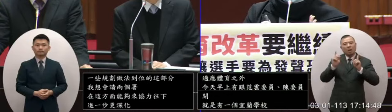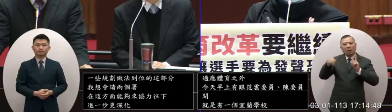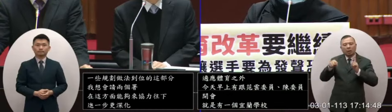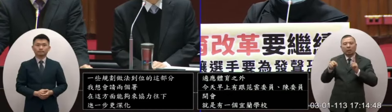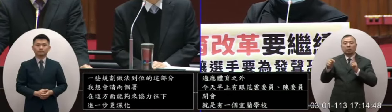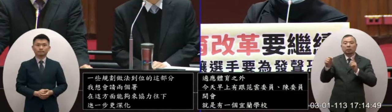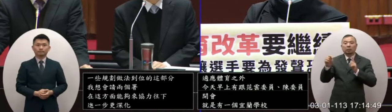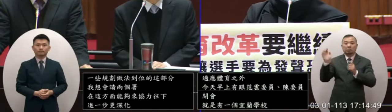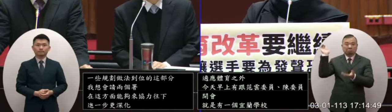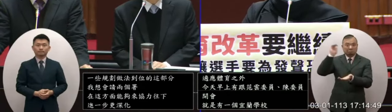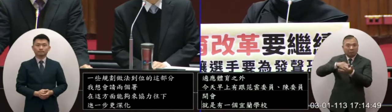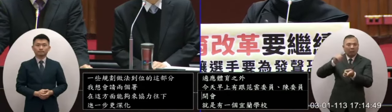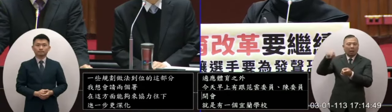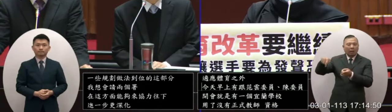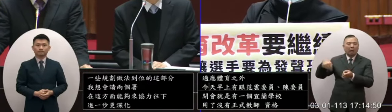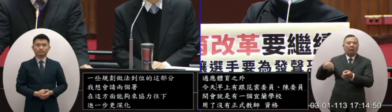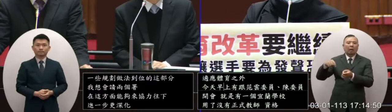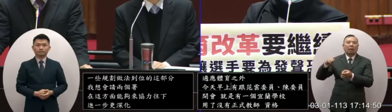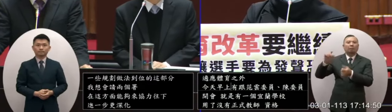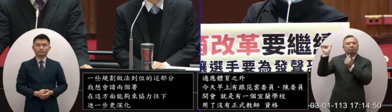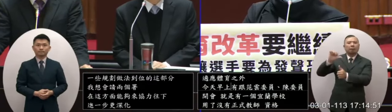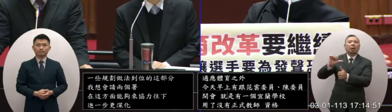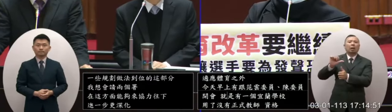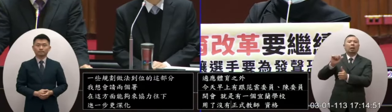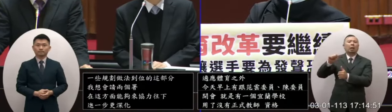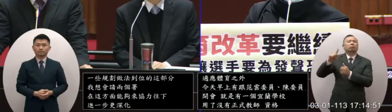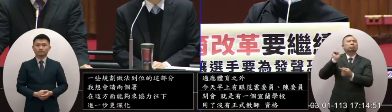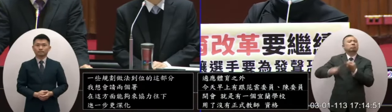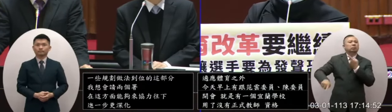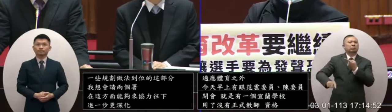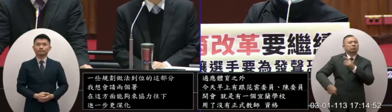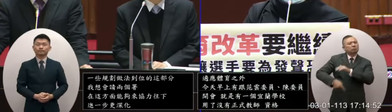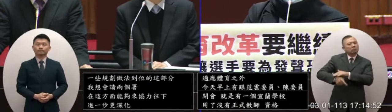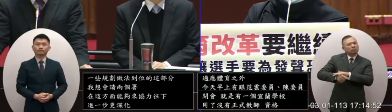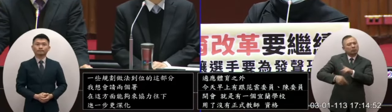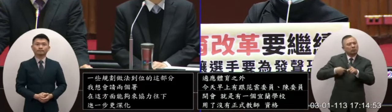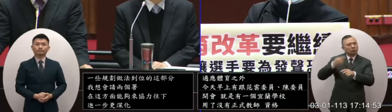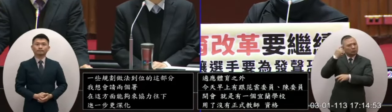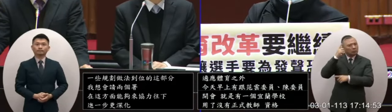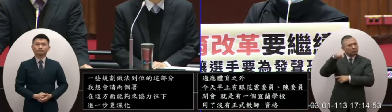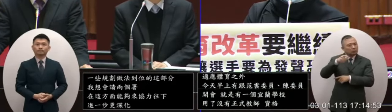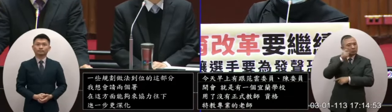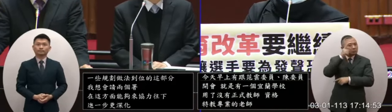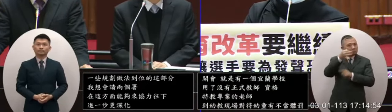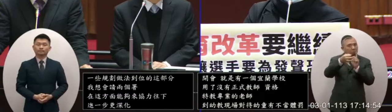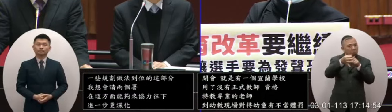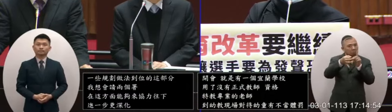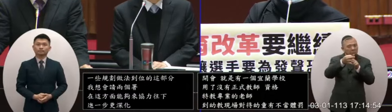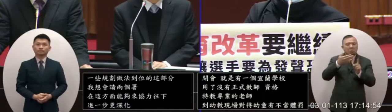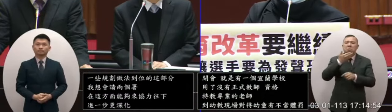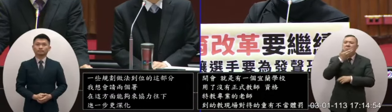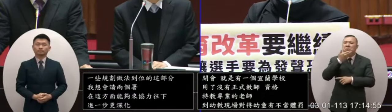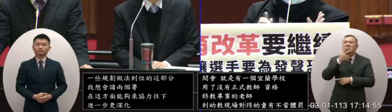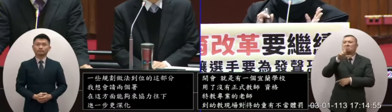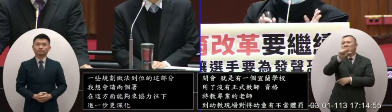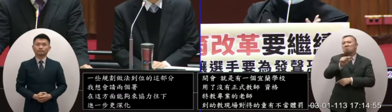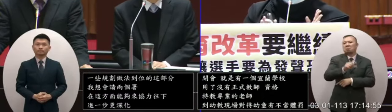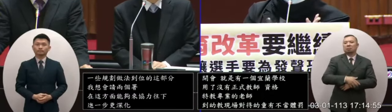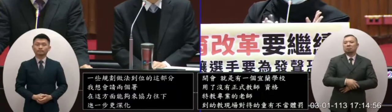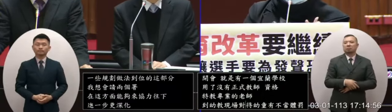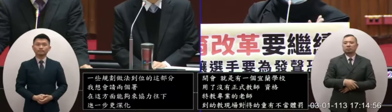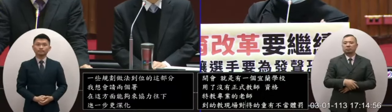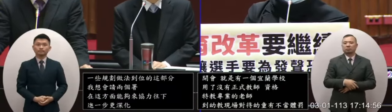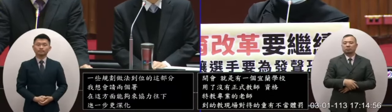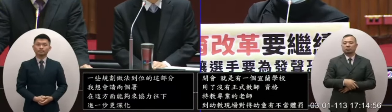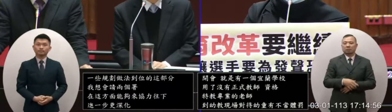跟管教的方法。那我们可以发现有没有可能是因为相关的待遇不够好，导致于很多有教